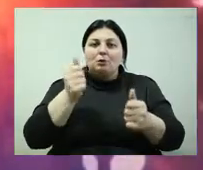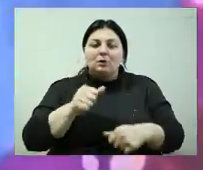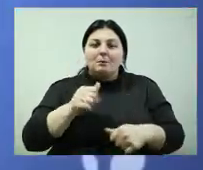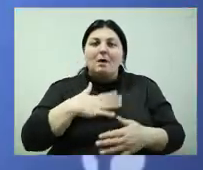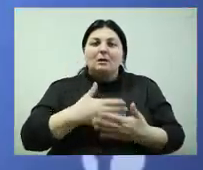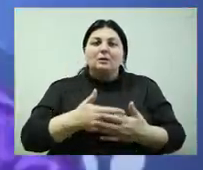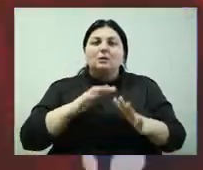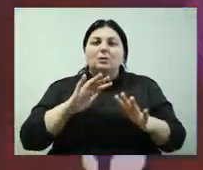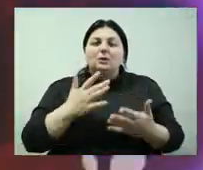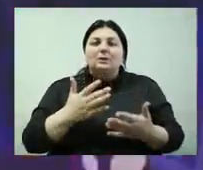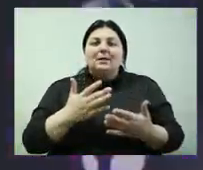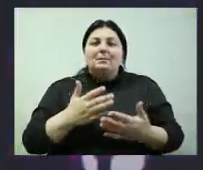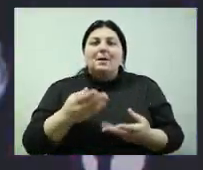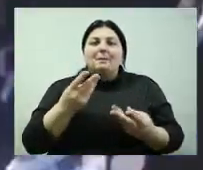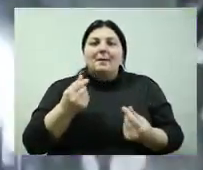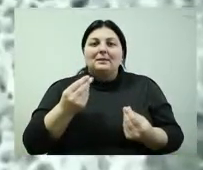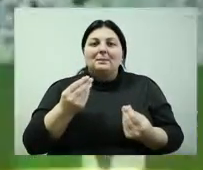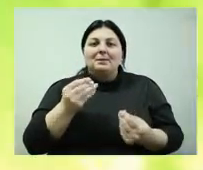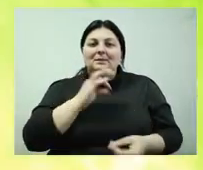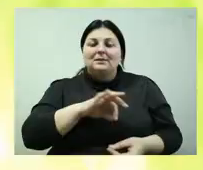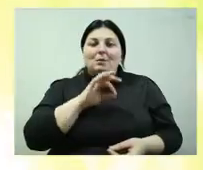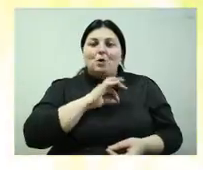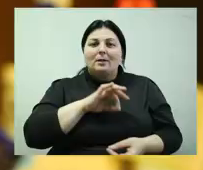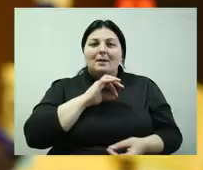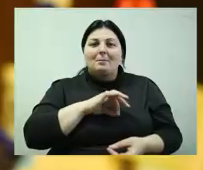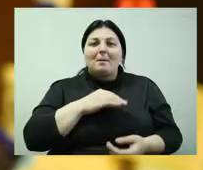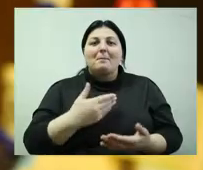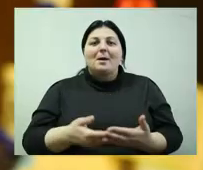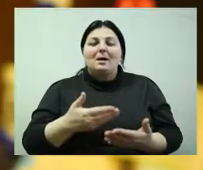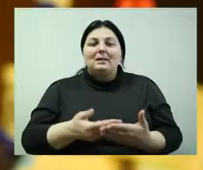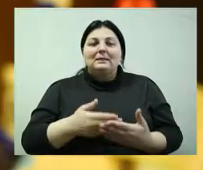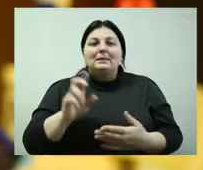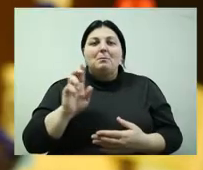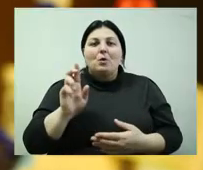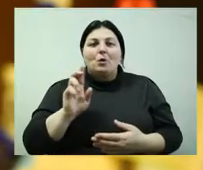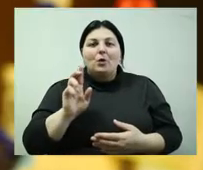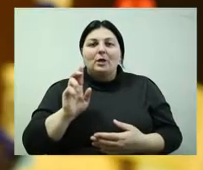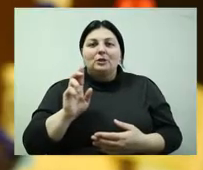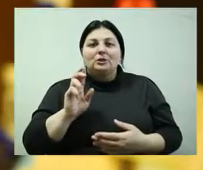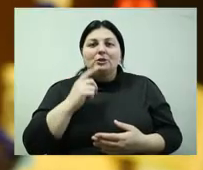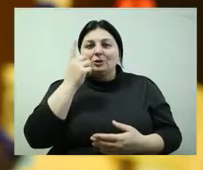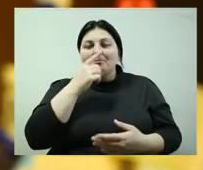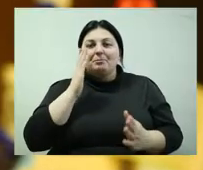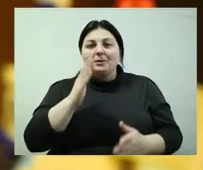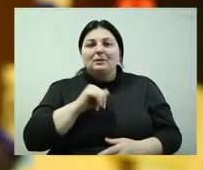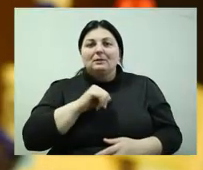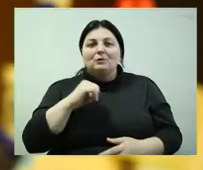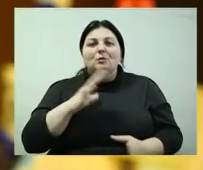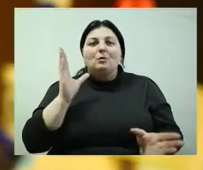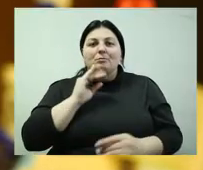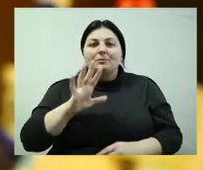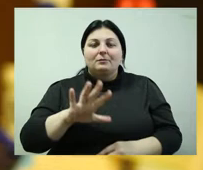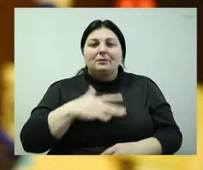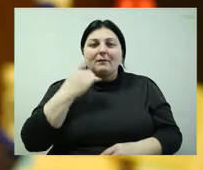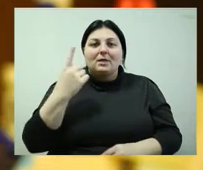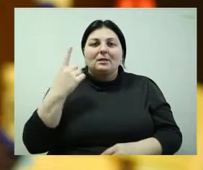ბიოლოგებთან ერთად შექმნილი მოდელის გამოკვლევას, რომელიც ბიოფირებს ეხება. გარდა ამისა, აქტუალურია